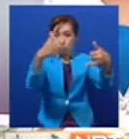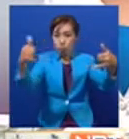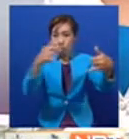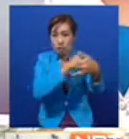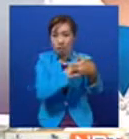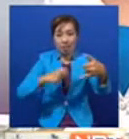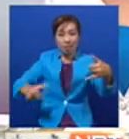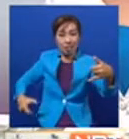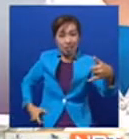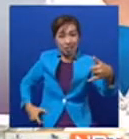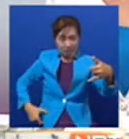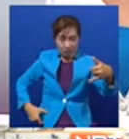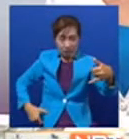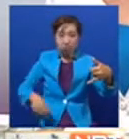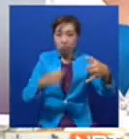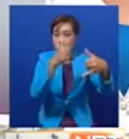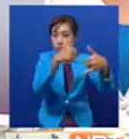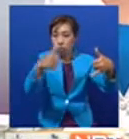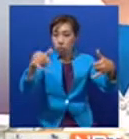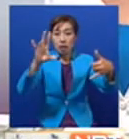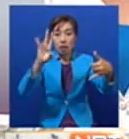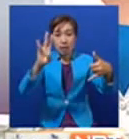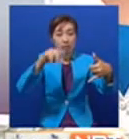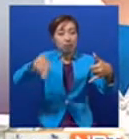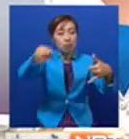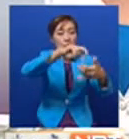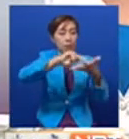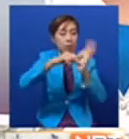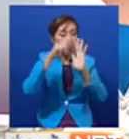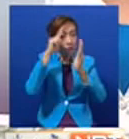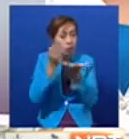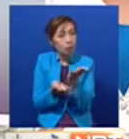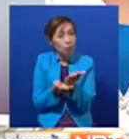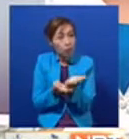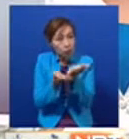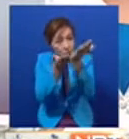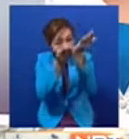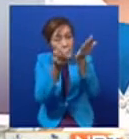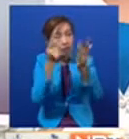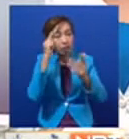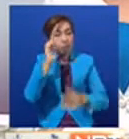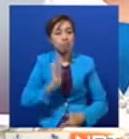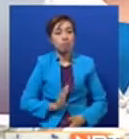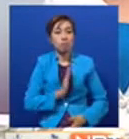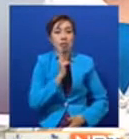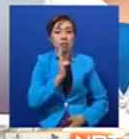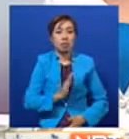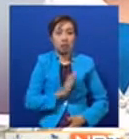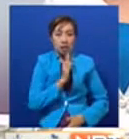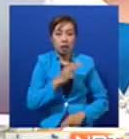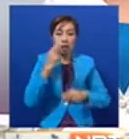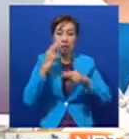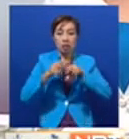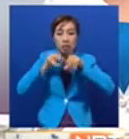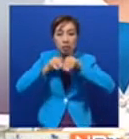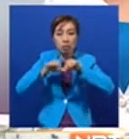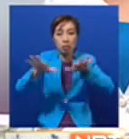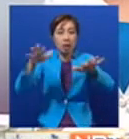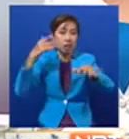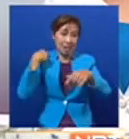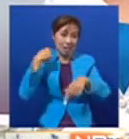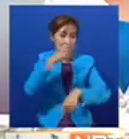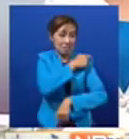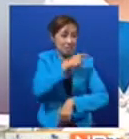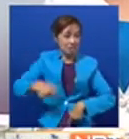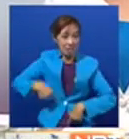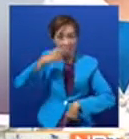ษัตริย์แห่งสยามจำนวน7พระองค์เพื่อเป็นการเทิดทูนแล้วก็ประกาศเกียรติคุณสมเด็จพระมหากษัตริย์แห่งสยามตั้งแต่อดีตจนถึงปัจ